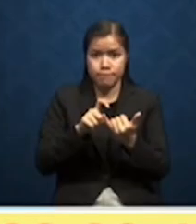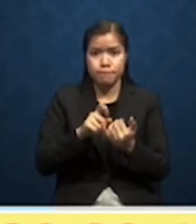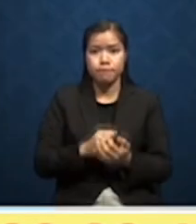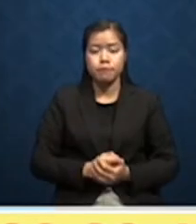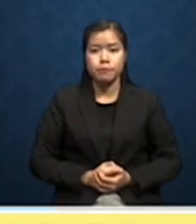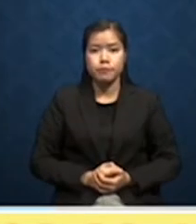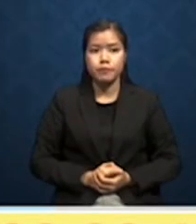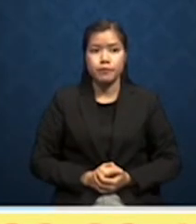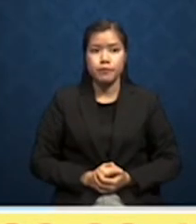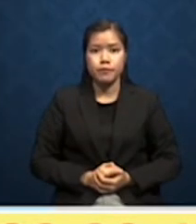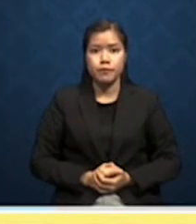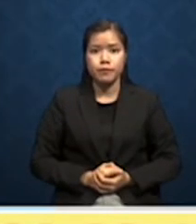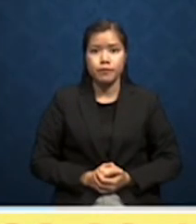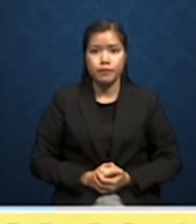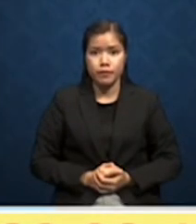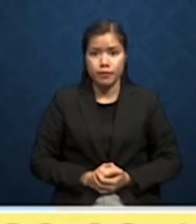ดิฉันขอคารวะ